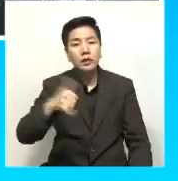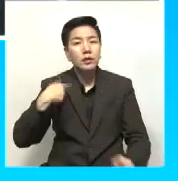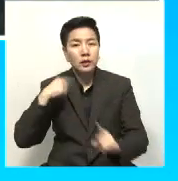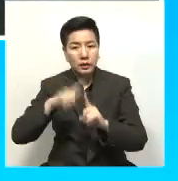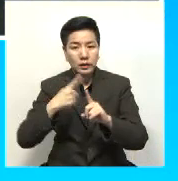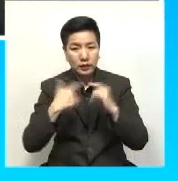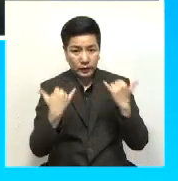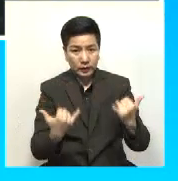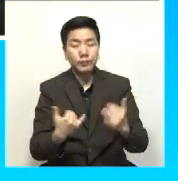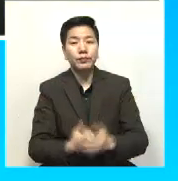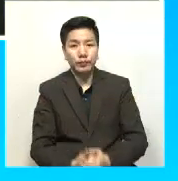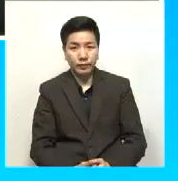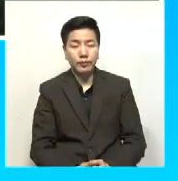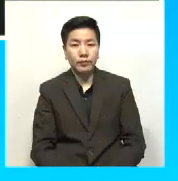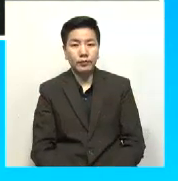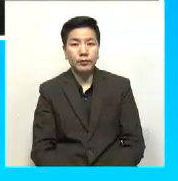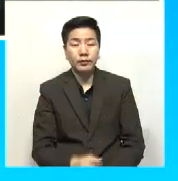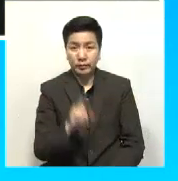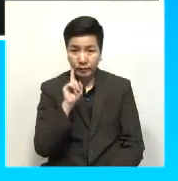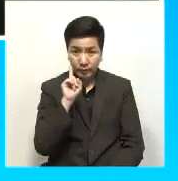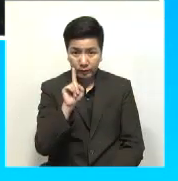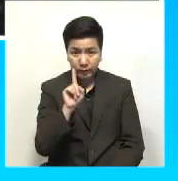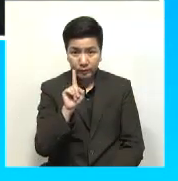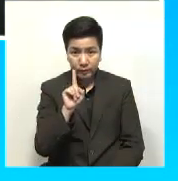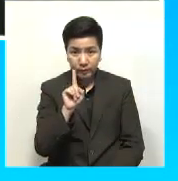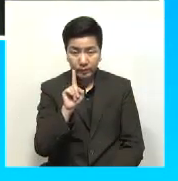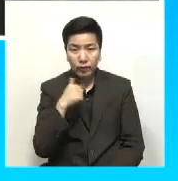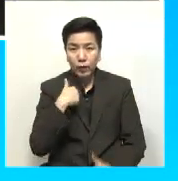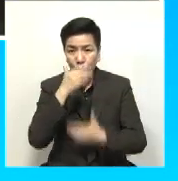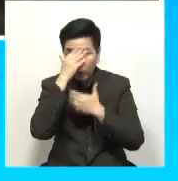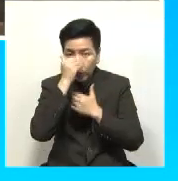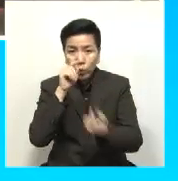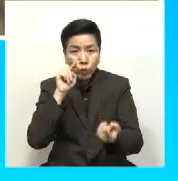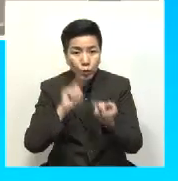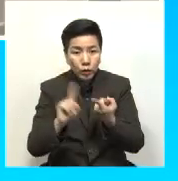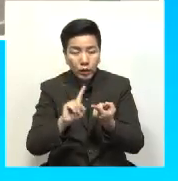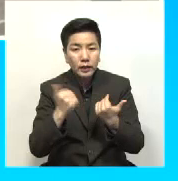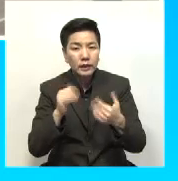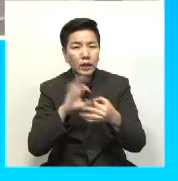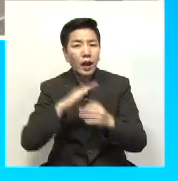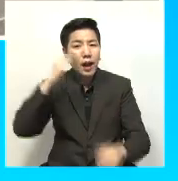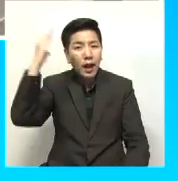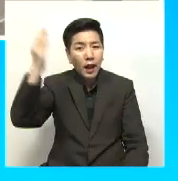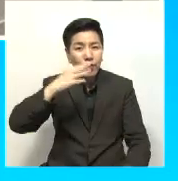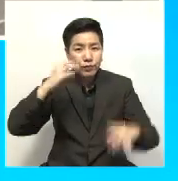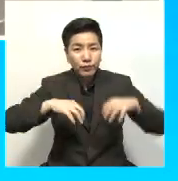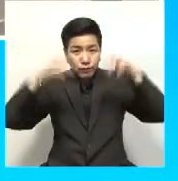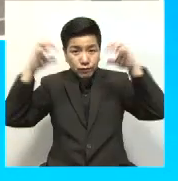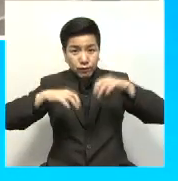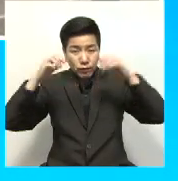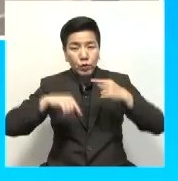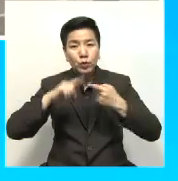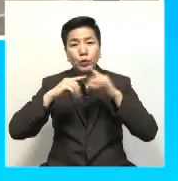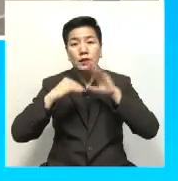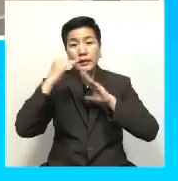ยะนี้นะครับแล้วอีกอย่างหนึ่งก็คือที่น่าสนใจก็คือลักษณะของฝนที่ตกลงมาในภา